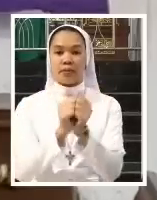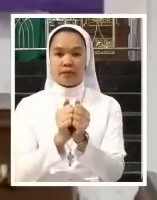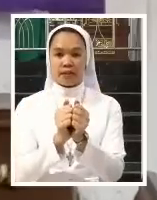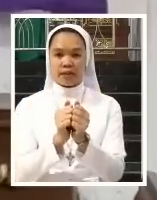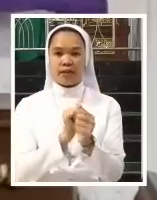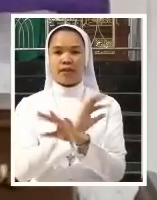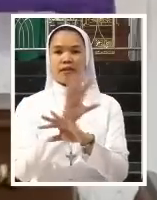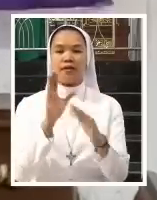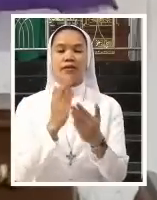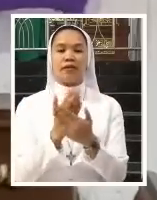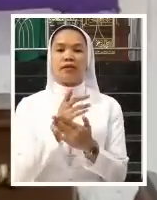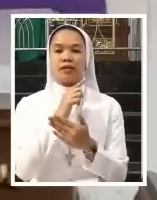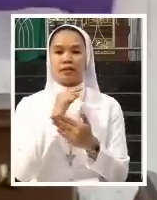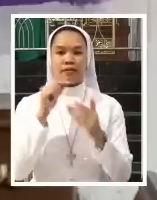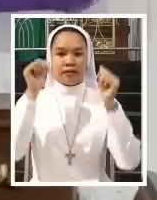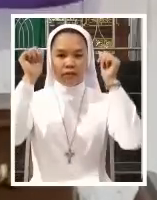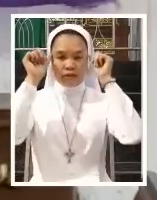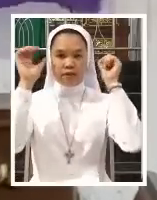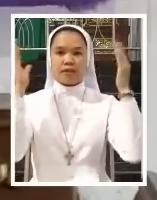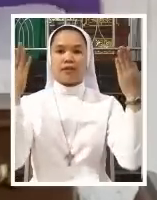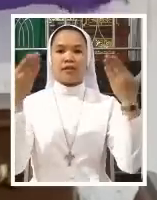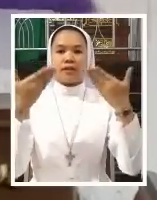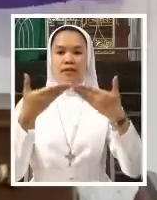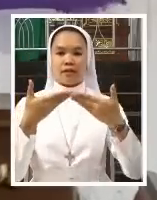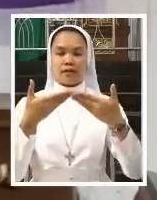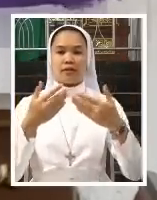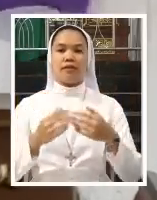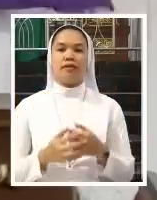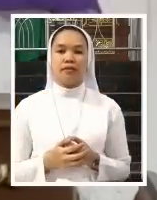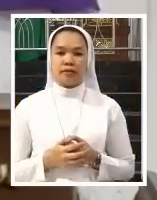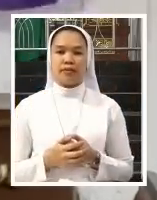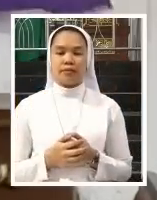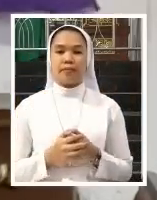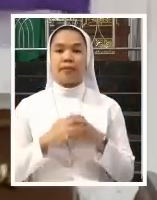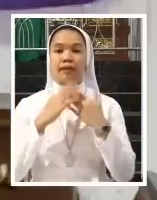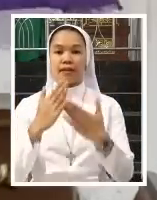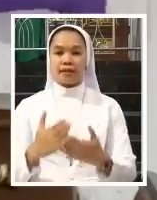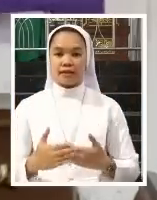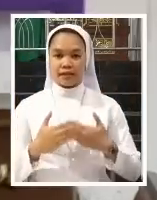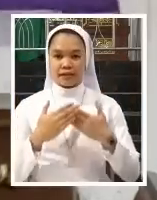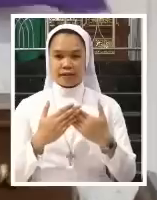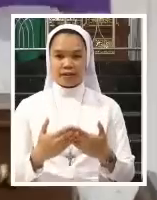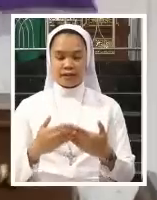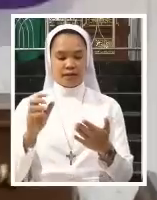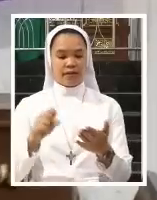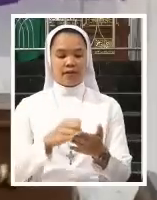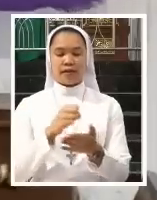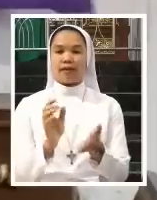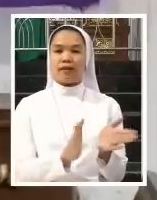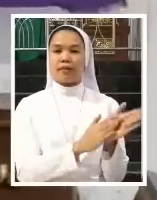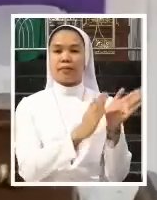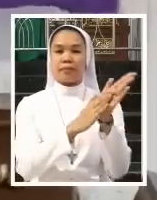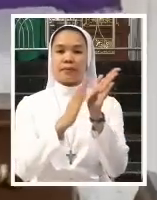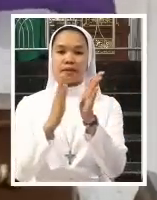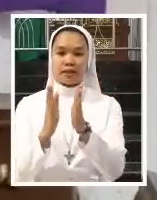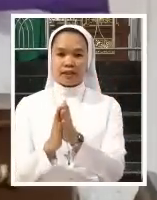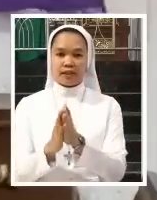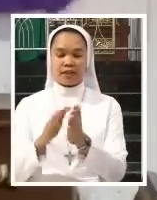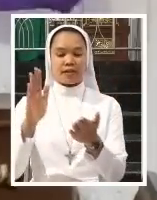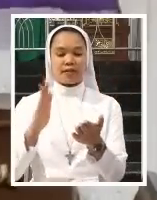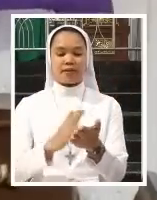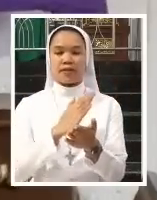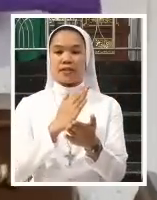mga padi sa Archdiocese. Sa maugmang tingog, mag-umaw kita sa pag-awit